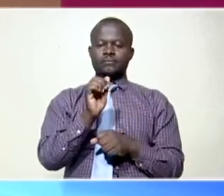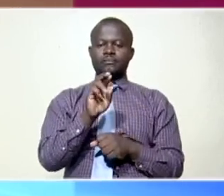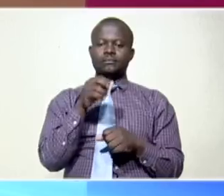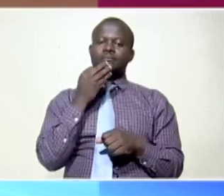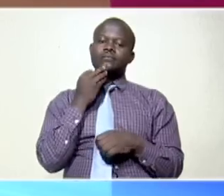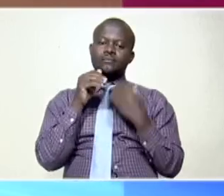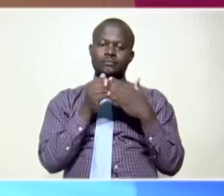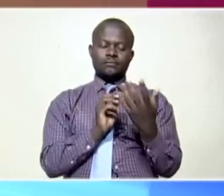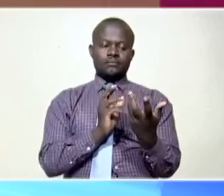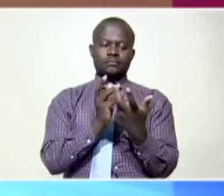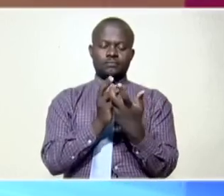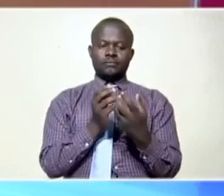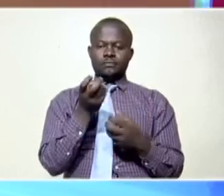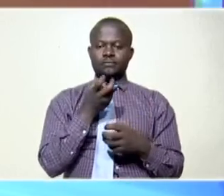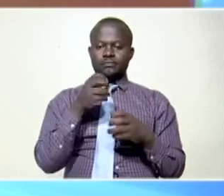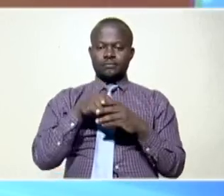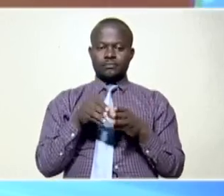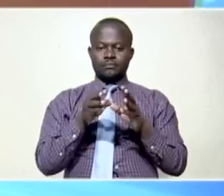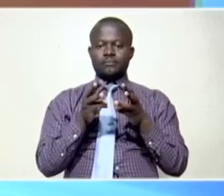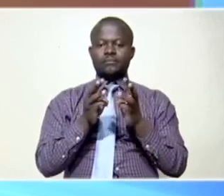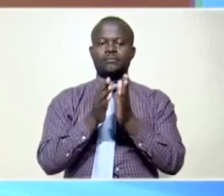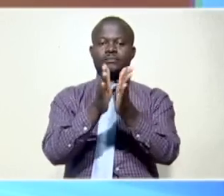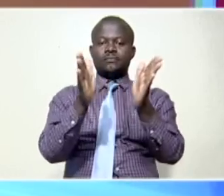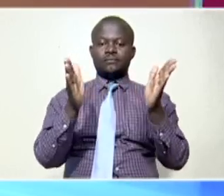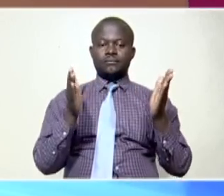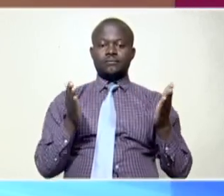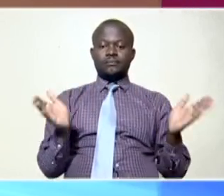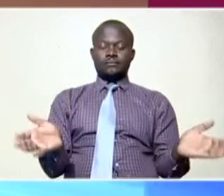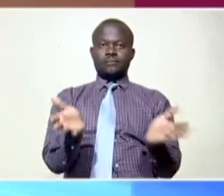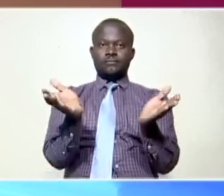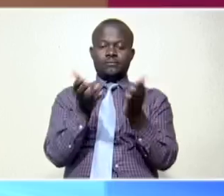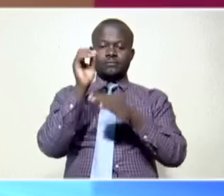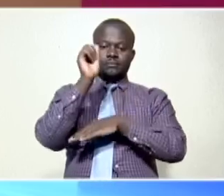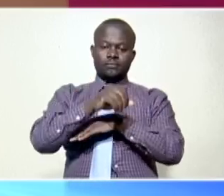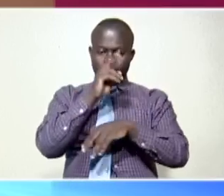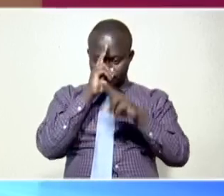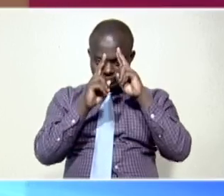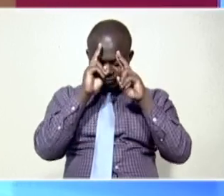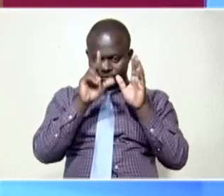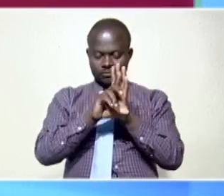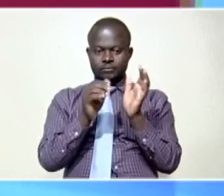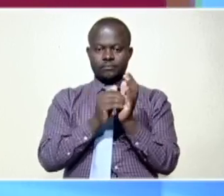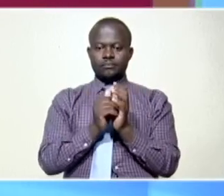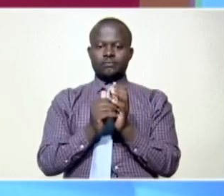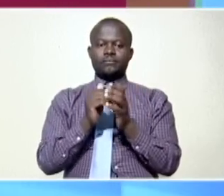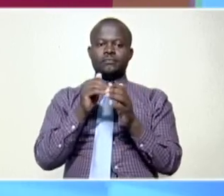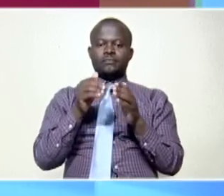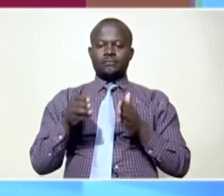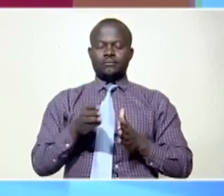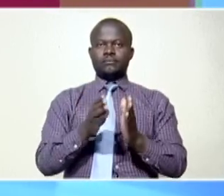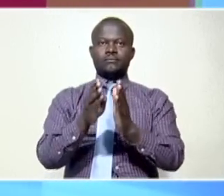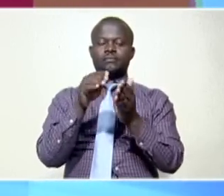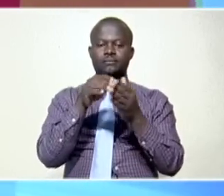gatatu bahuye n'abatwara abagenzi mu modoka mu buryo bwa rusange aho babahamagariye kurushaho kubahiriza amabwiriza ndetse n'amategeko y'umuhanda.